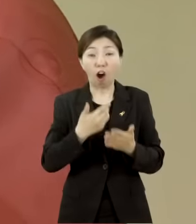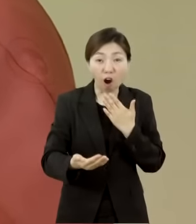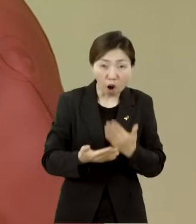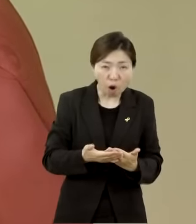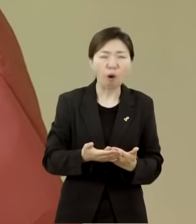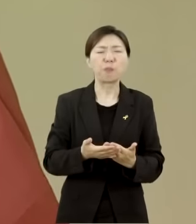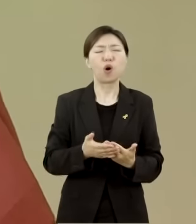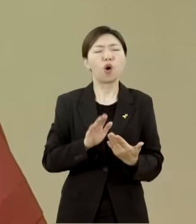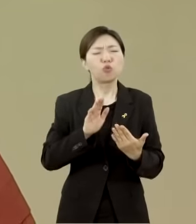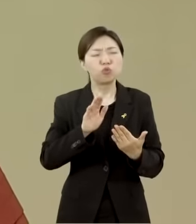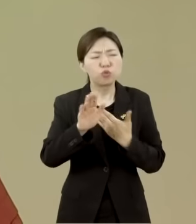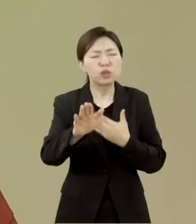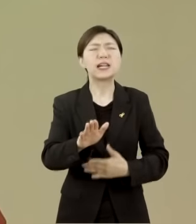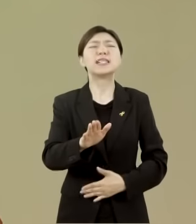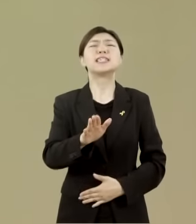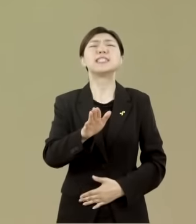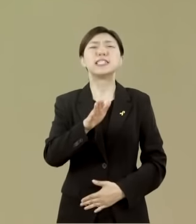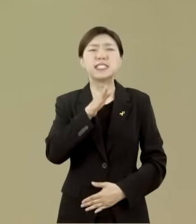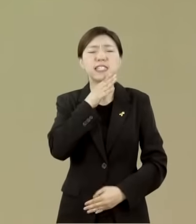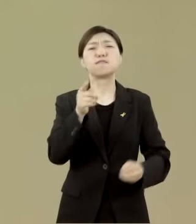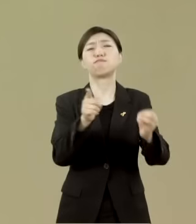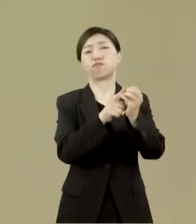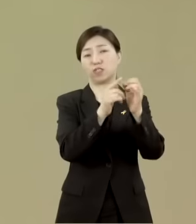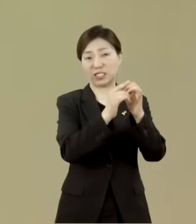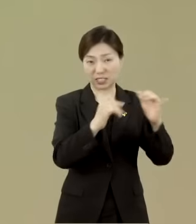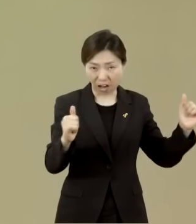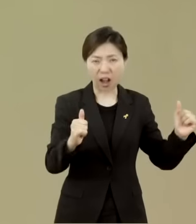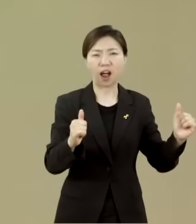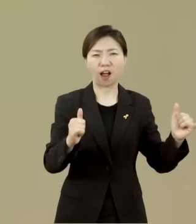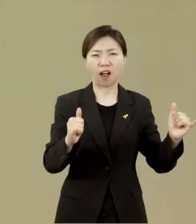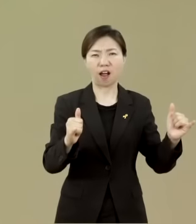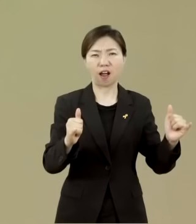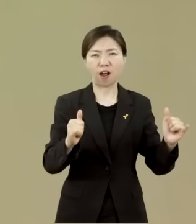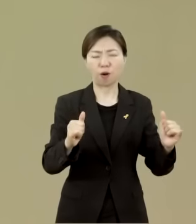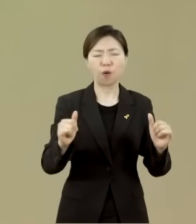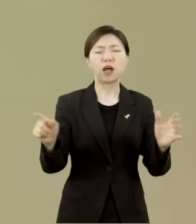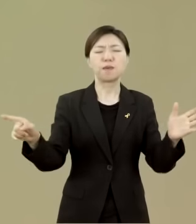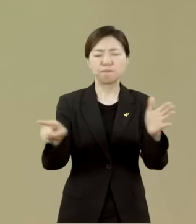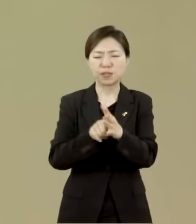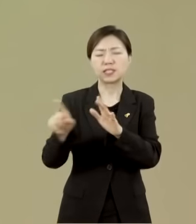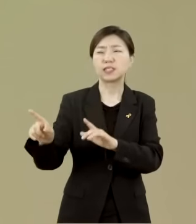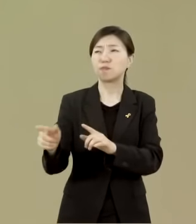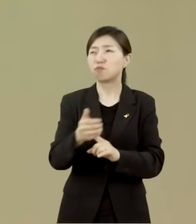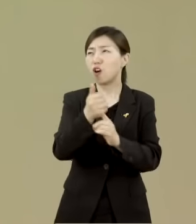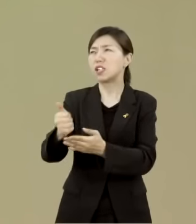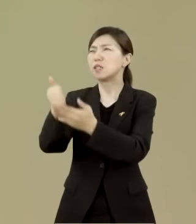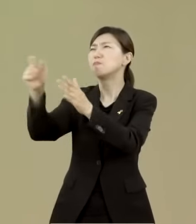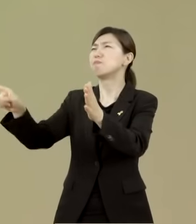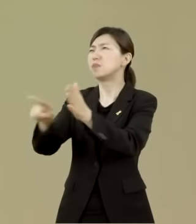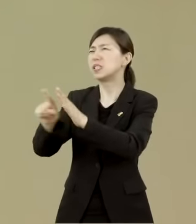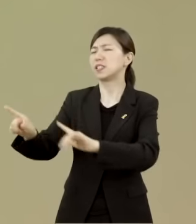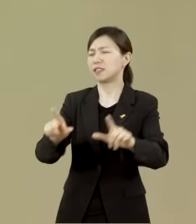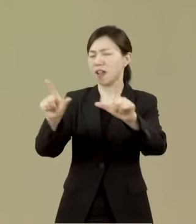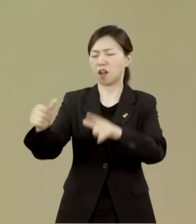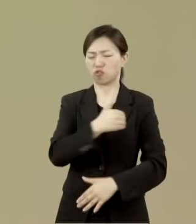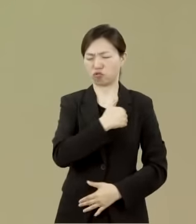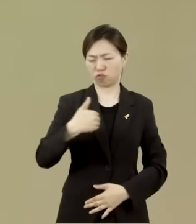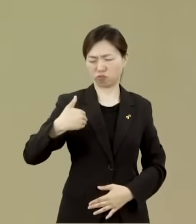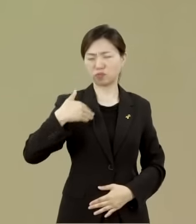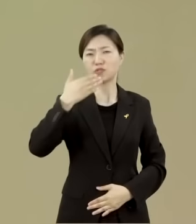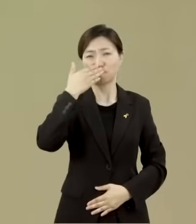진정한 불자로서 신행 생활을 꾸준히 해 나갈 수 있다라는 말씀을